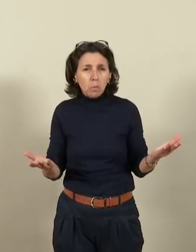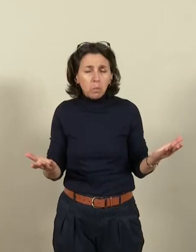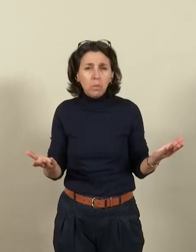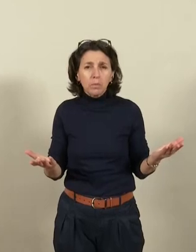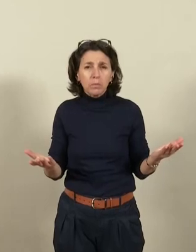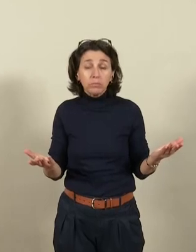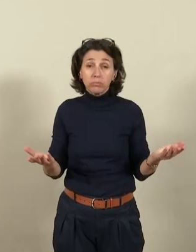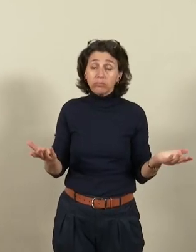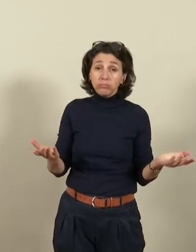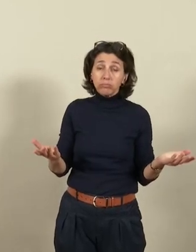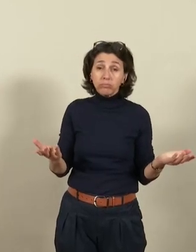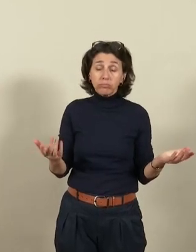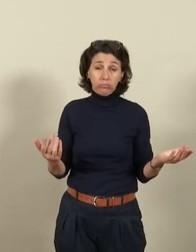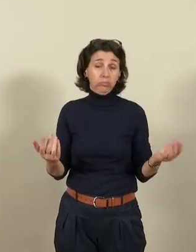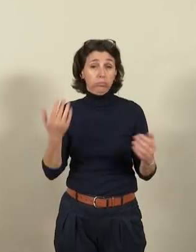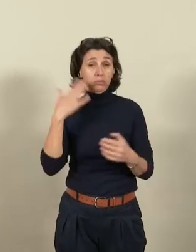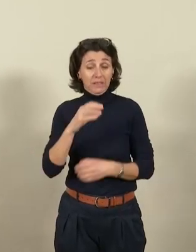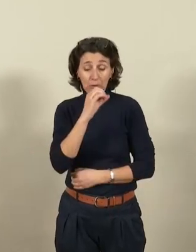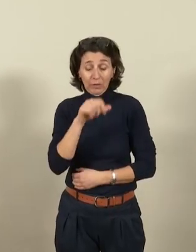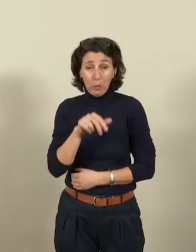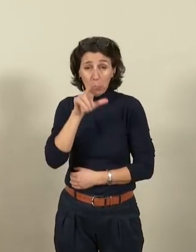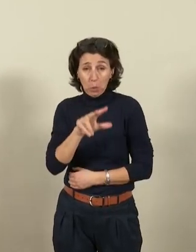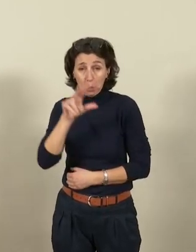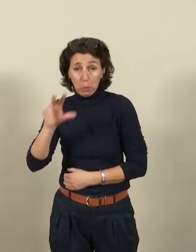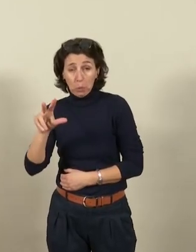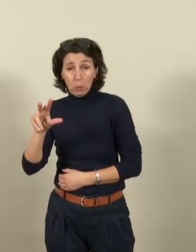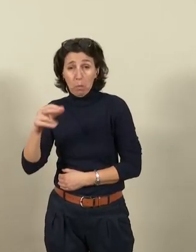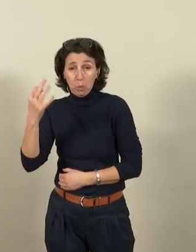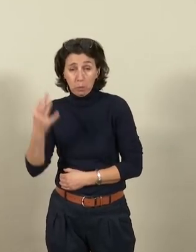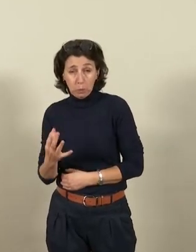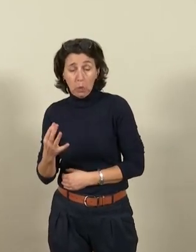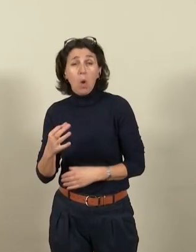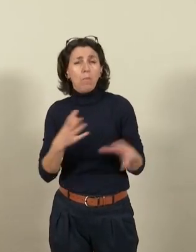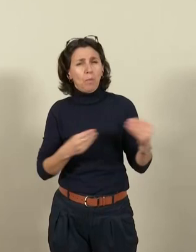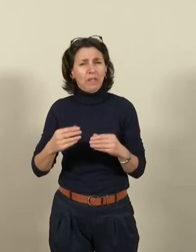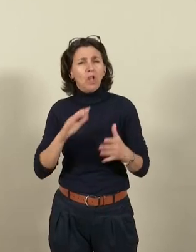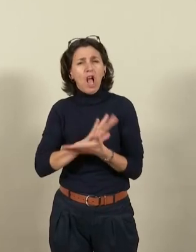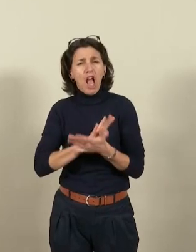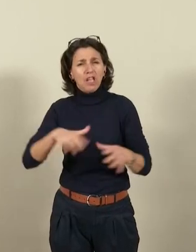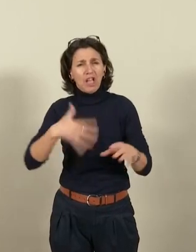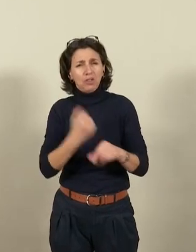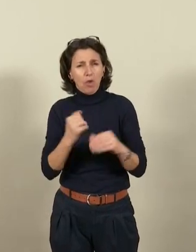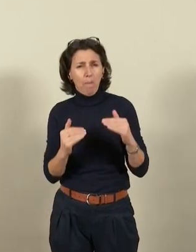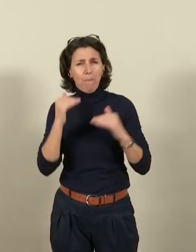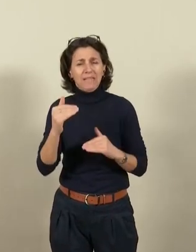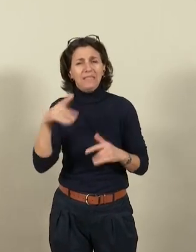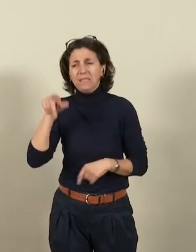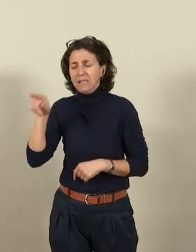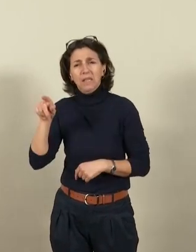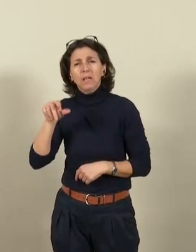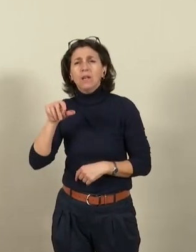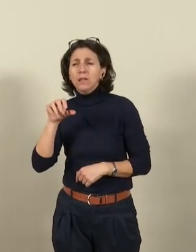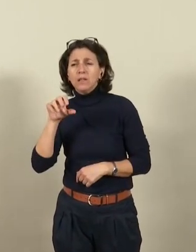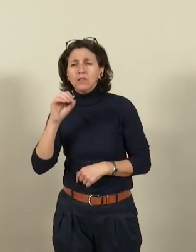seulement 0,33 % de la population de plus de 15 ans est non binaire les clubs seront-ils sanctionné s'ils n'en ont pas parmi